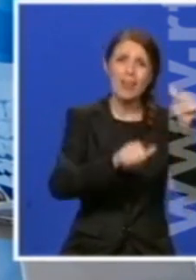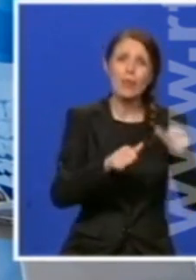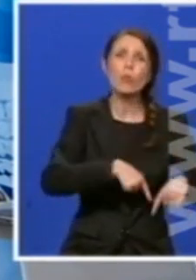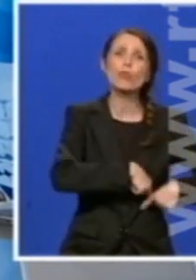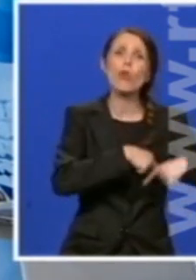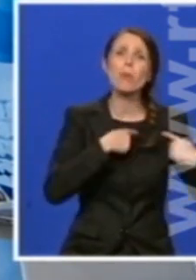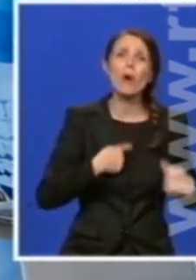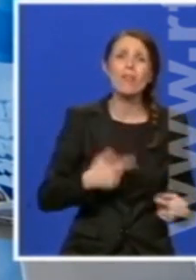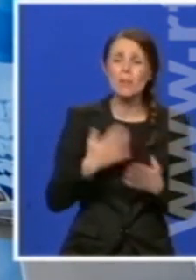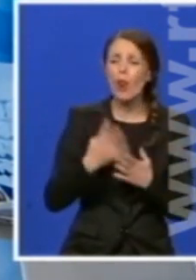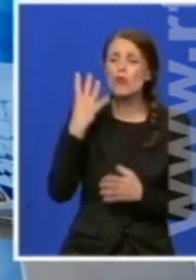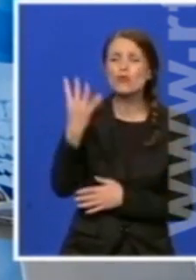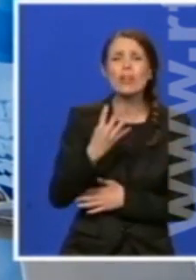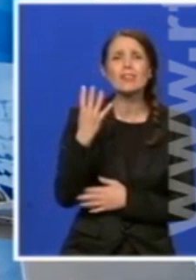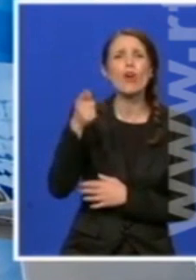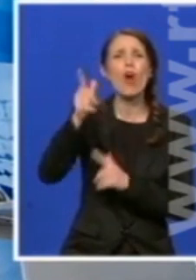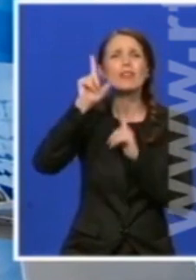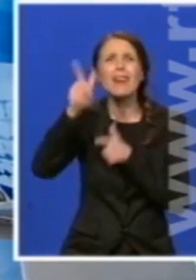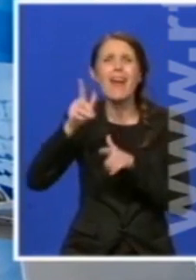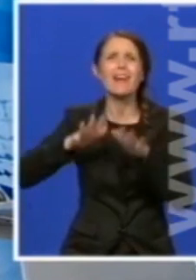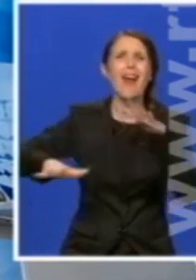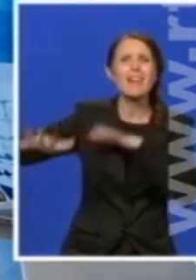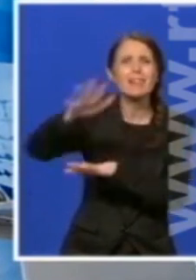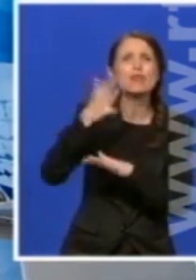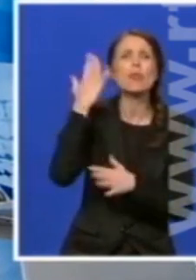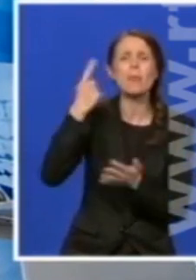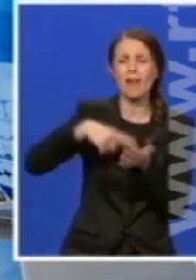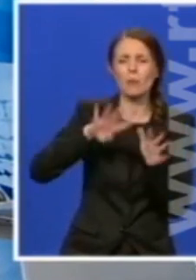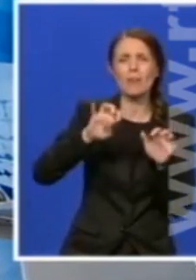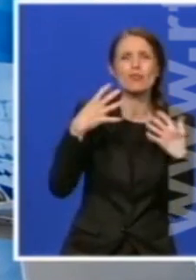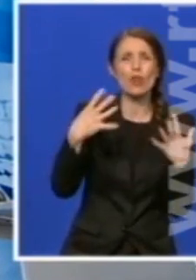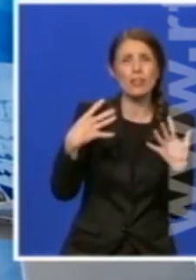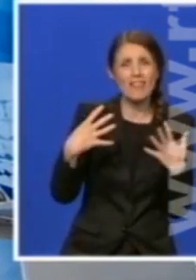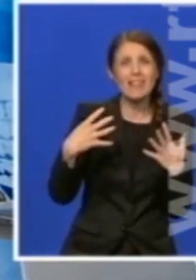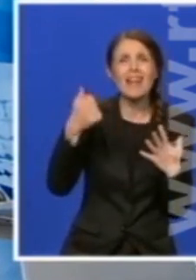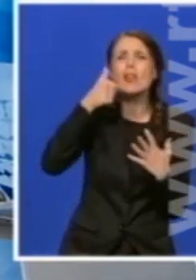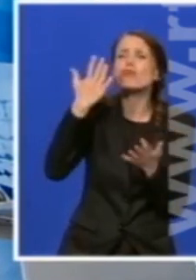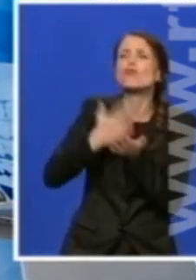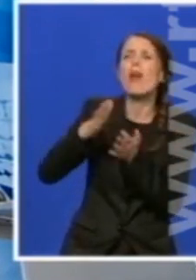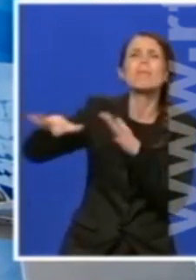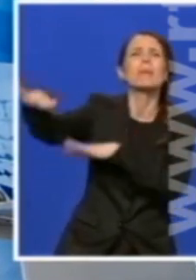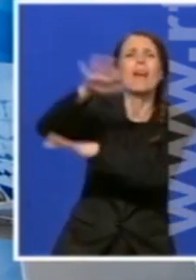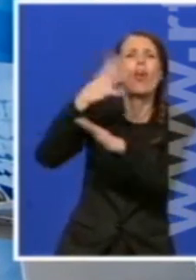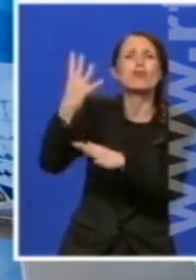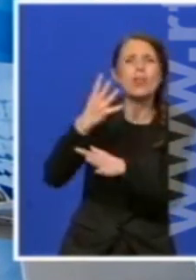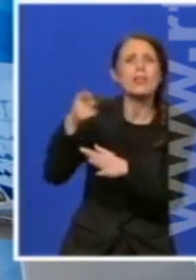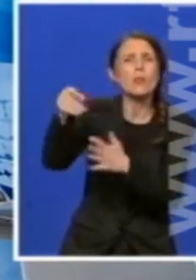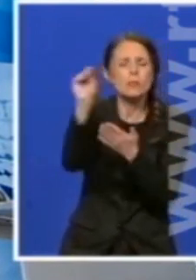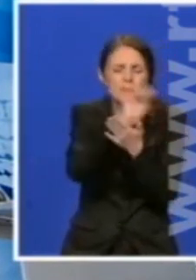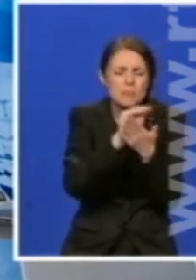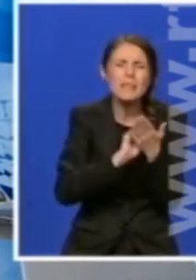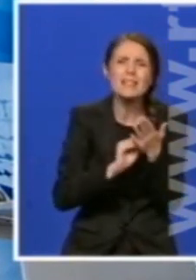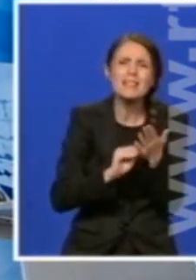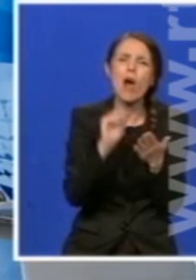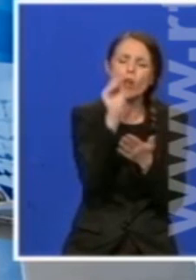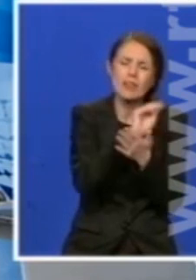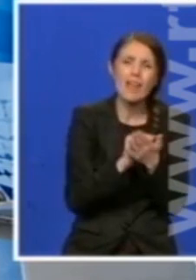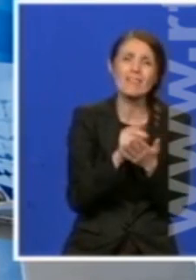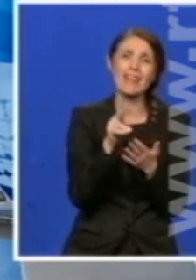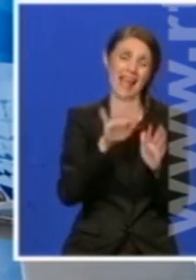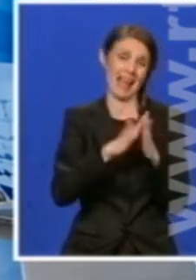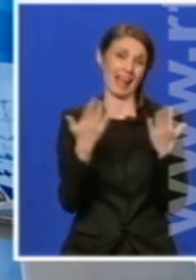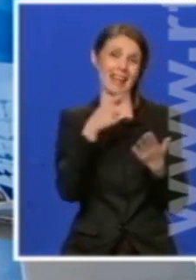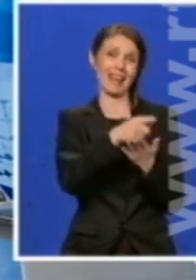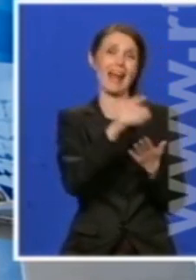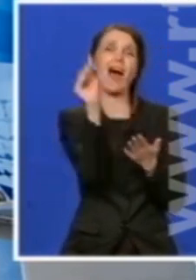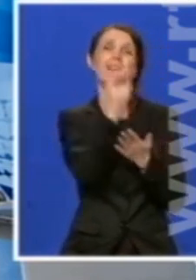na ratištu 90-ih i sva dešavanja i emocije opisao u svom dnevniku. Knjiga Dnevnik ratnog hirurga